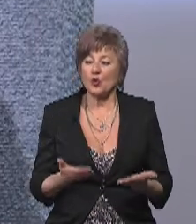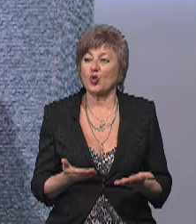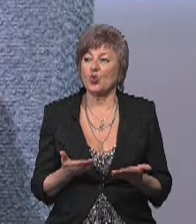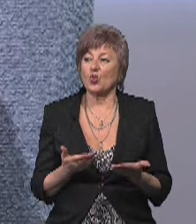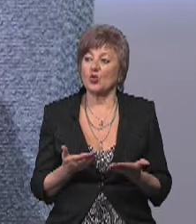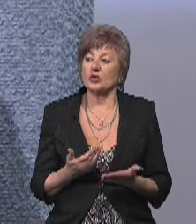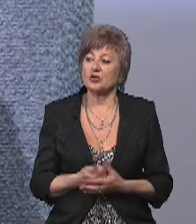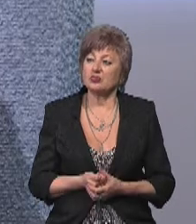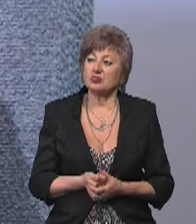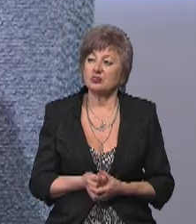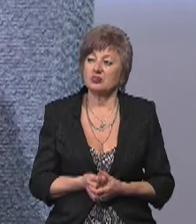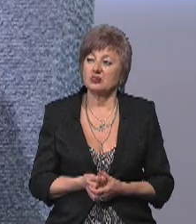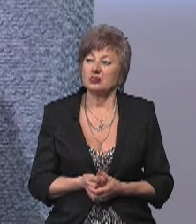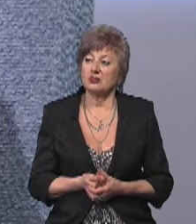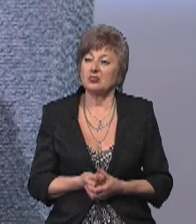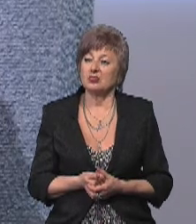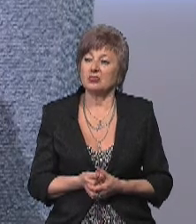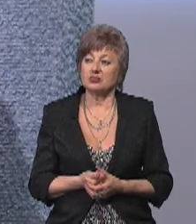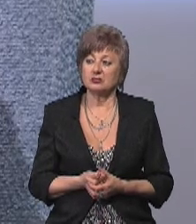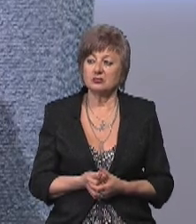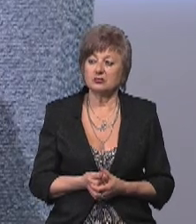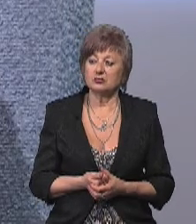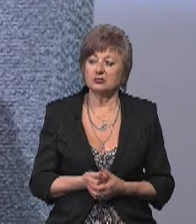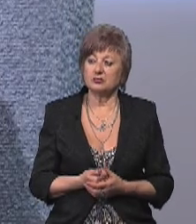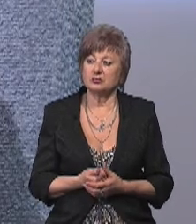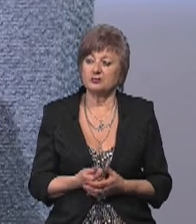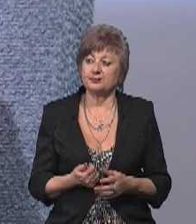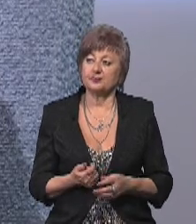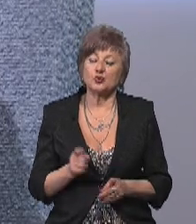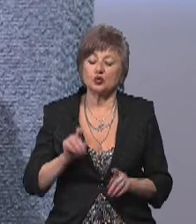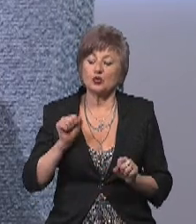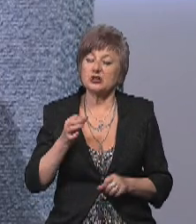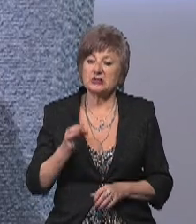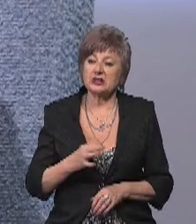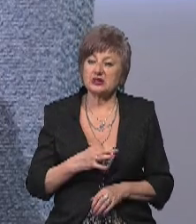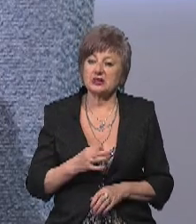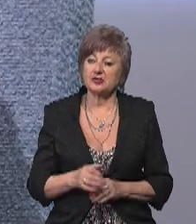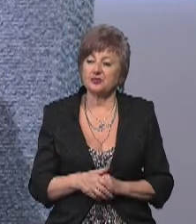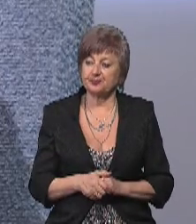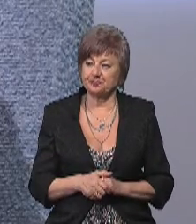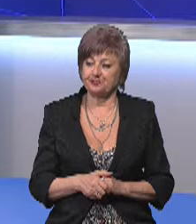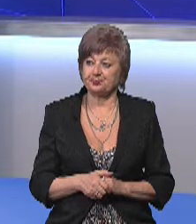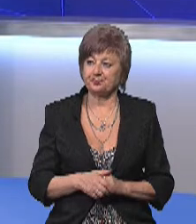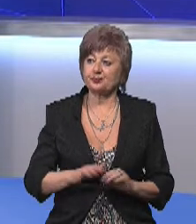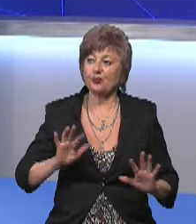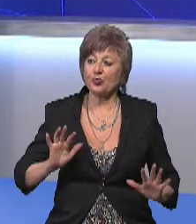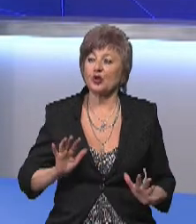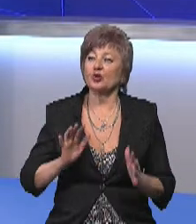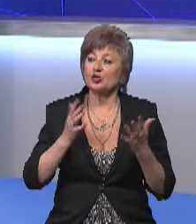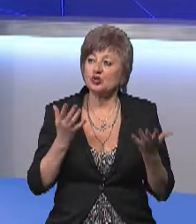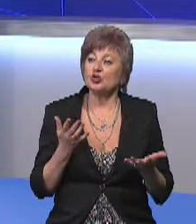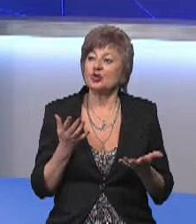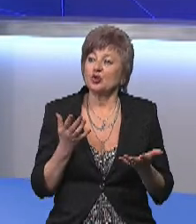І таке стається врешті. От що про це можна сказати? Про такі випадки? Ну, випадки з